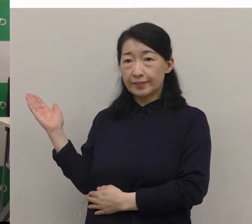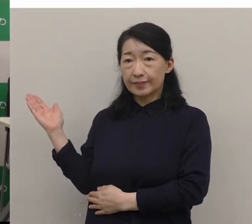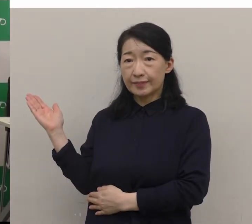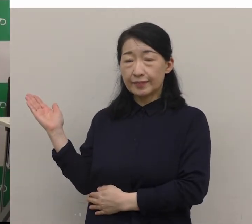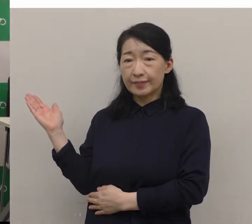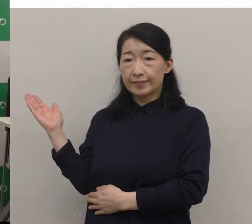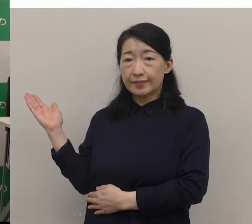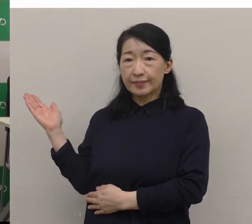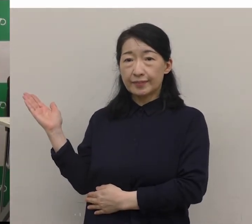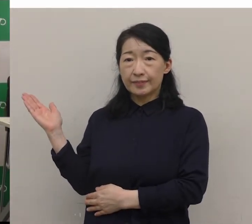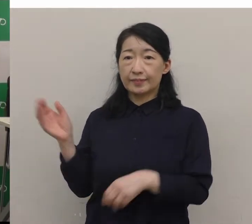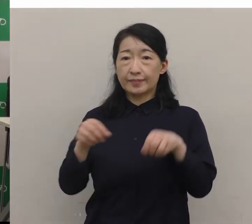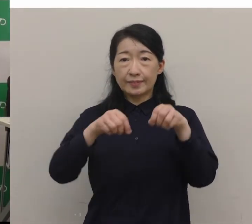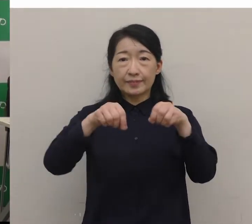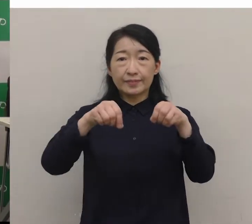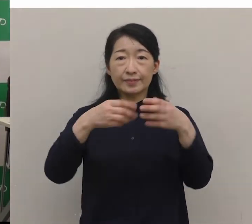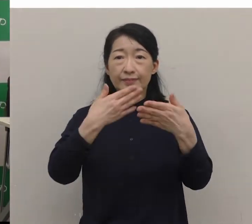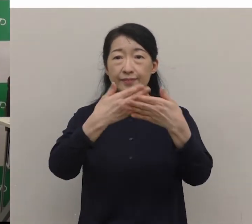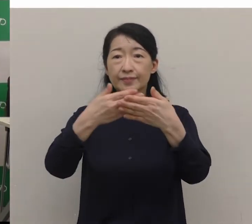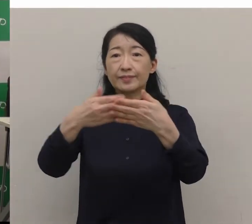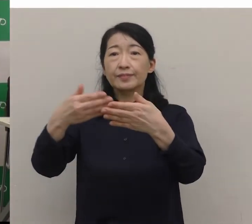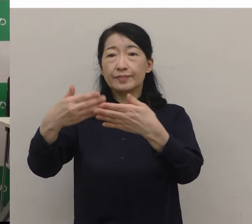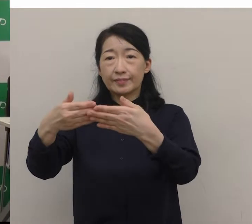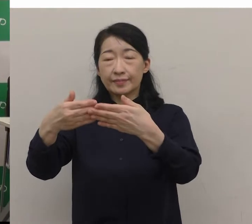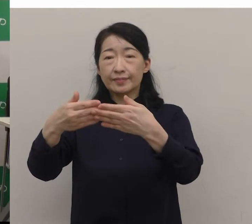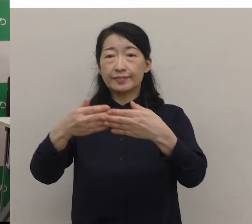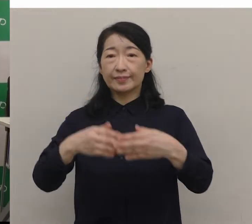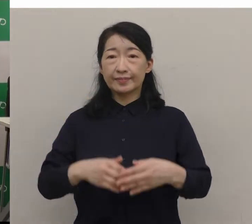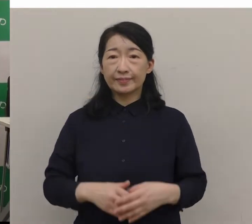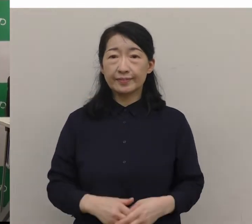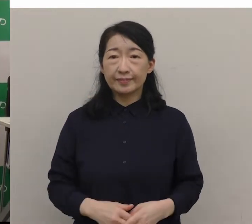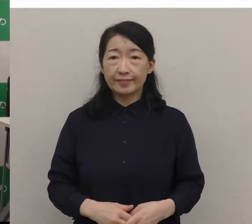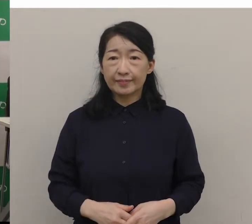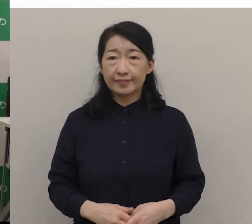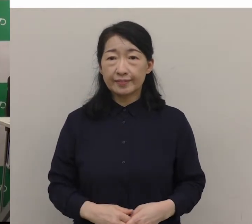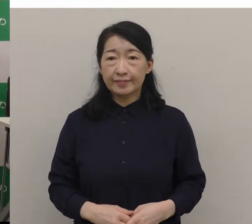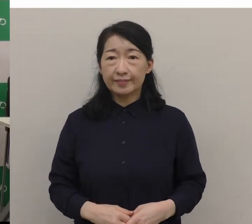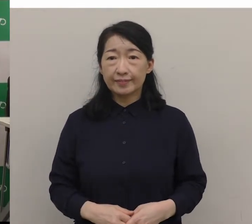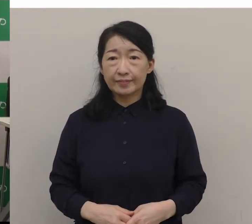形のお茶袋のデザインというところでございます。